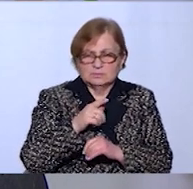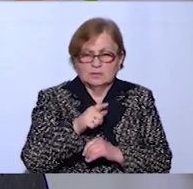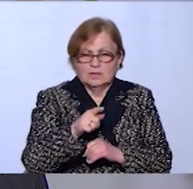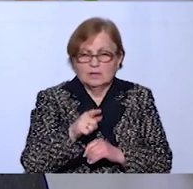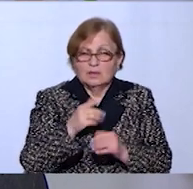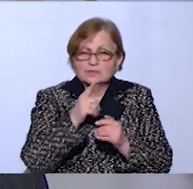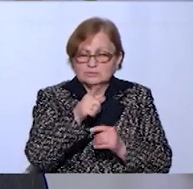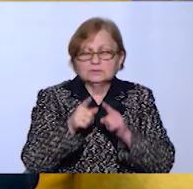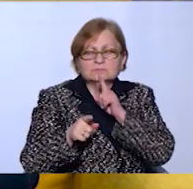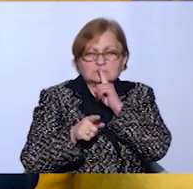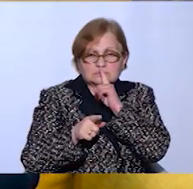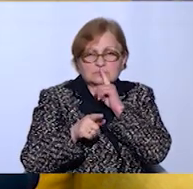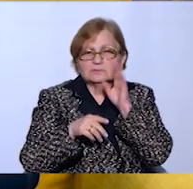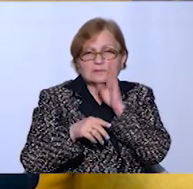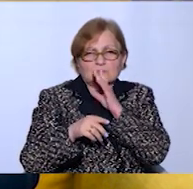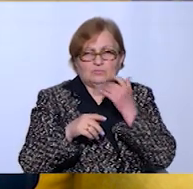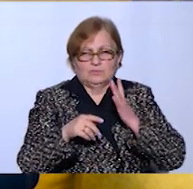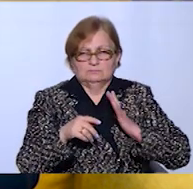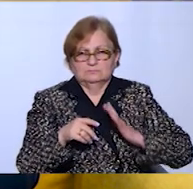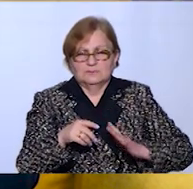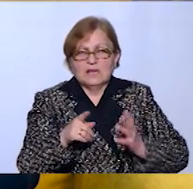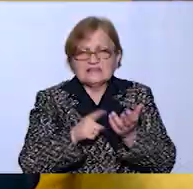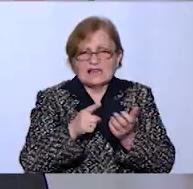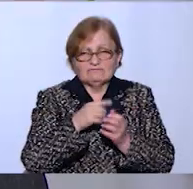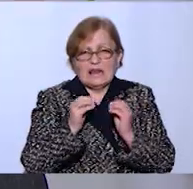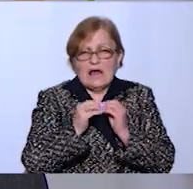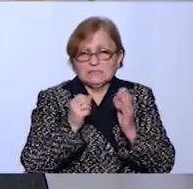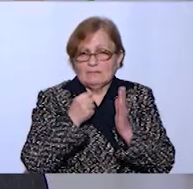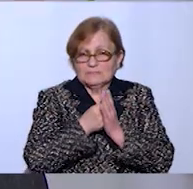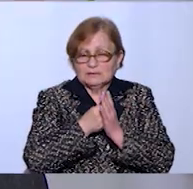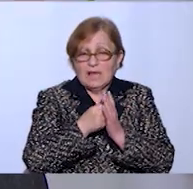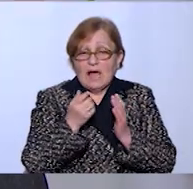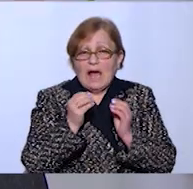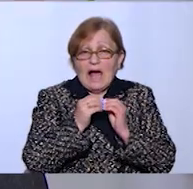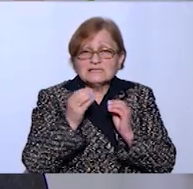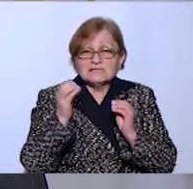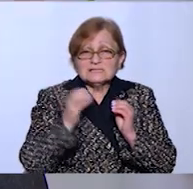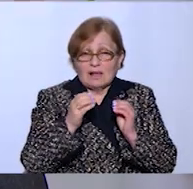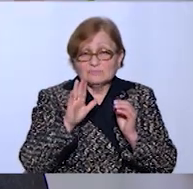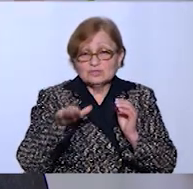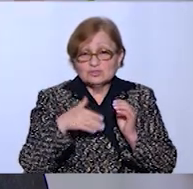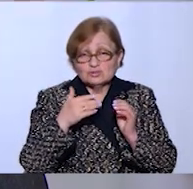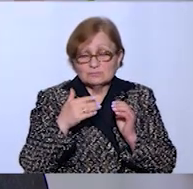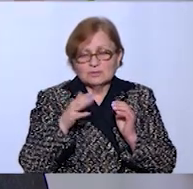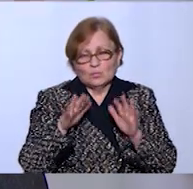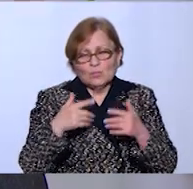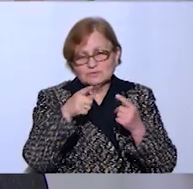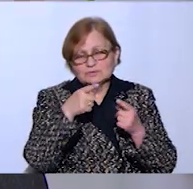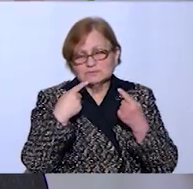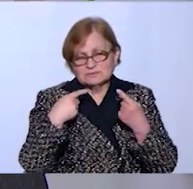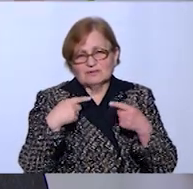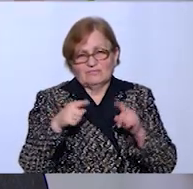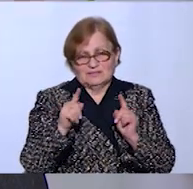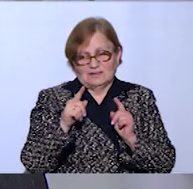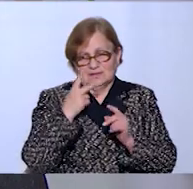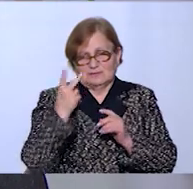ქცევის შესახებ ინფორმაცია ბავშვს. ნიშნავს რომ შობლებმა ალბათ გამონახონ დრო იმისთვის, რომ იზრუნონ საკუთარ თავზე, საკუთარ